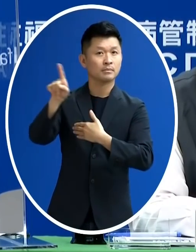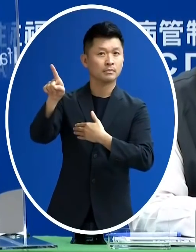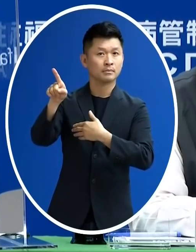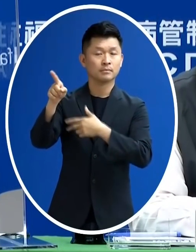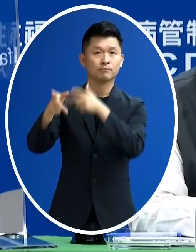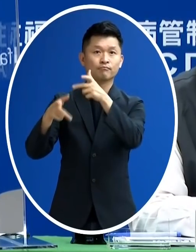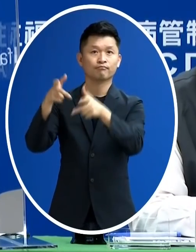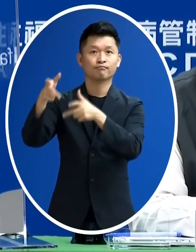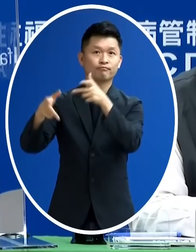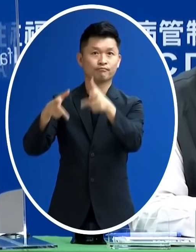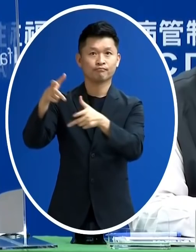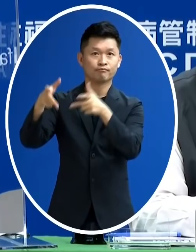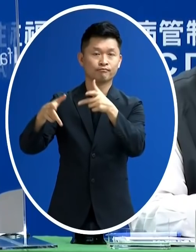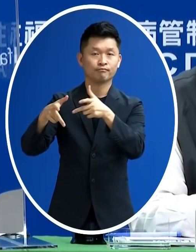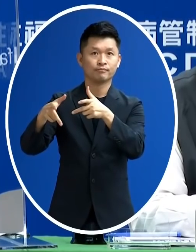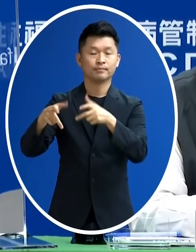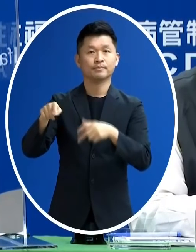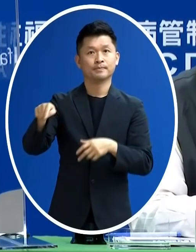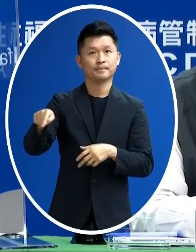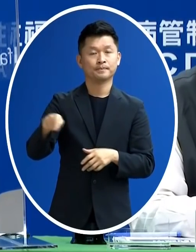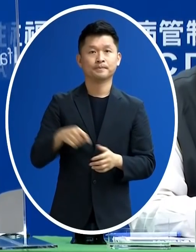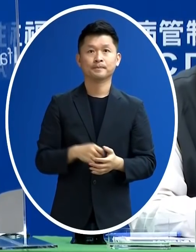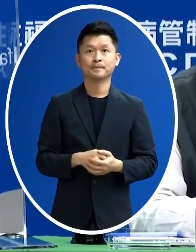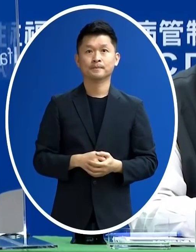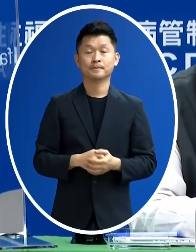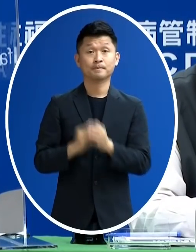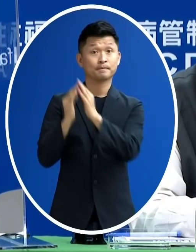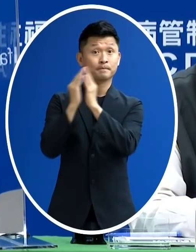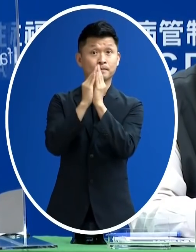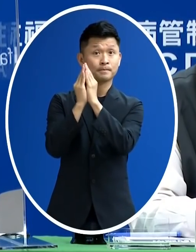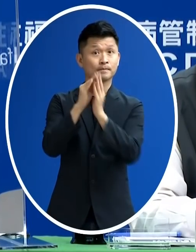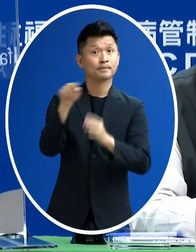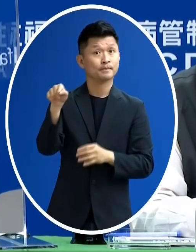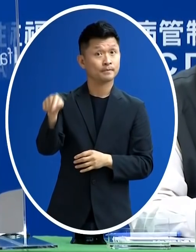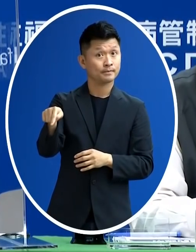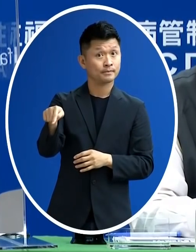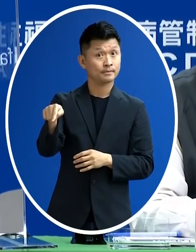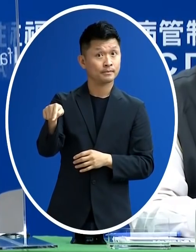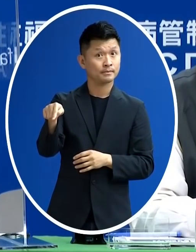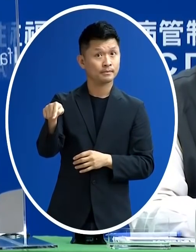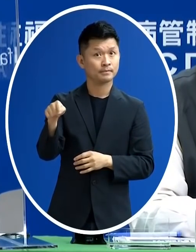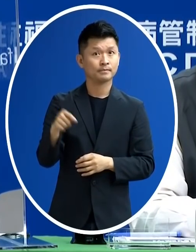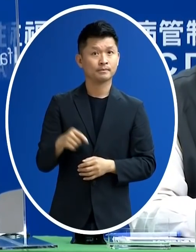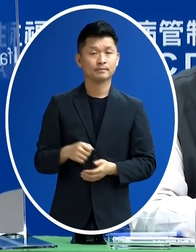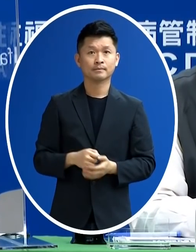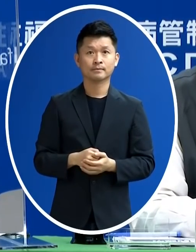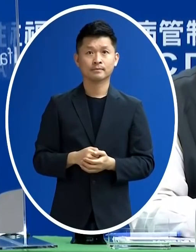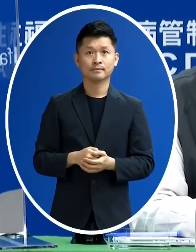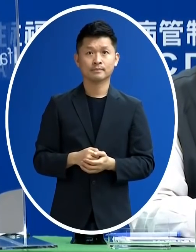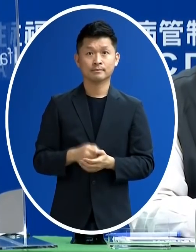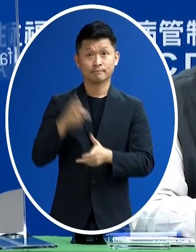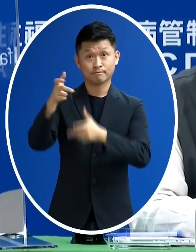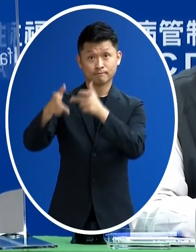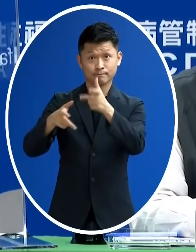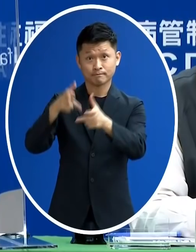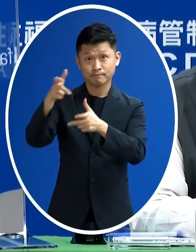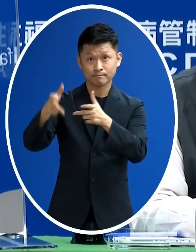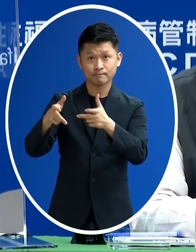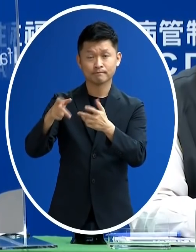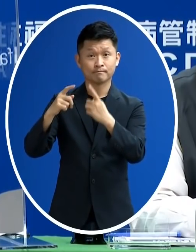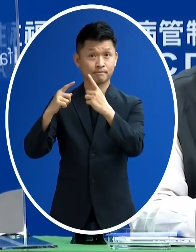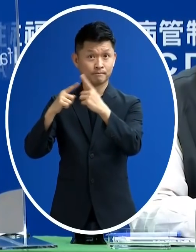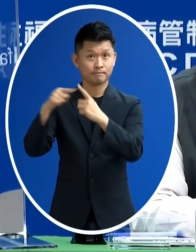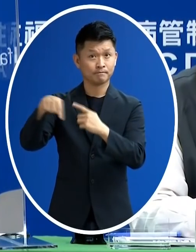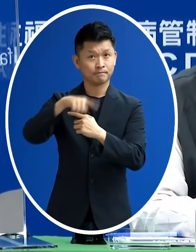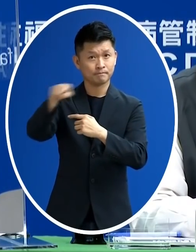厂房。哦，有另外厂房，那所以在桃园这边，哦，也把该厂的人员，哦，也